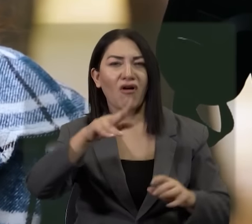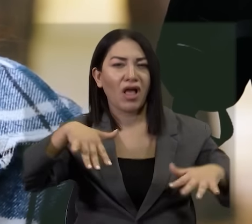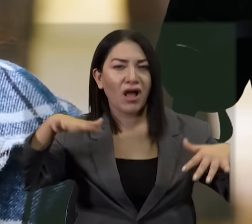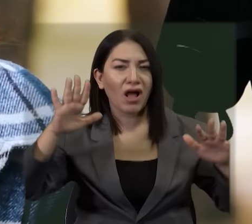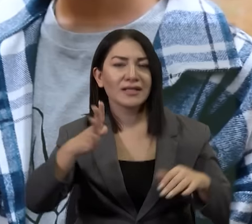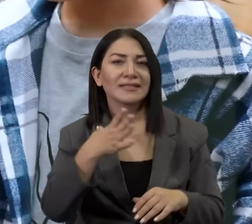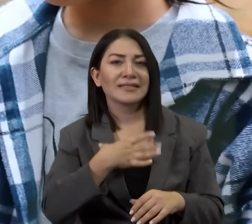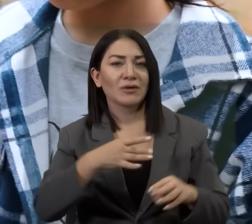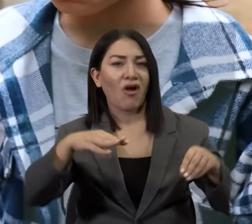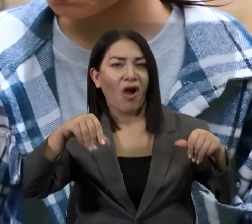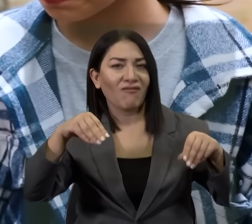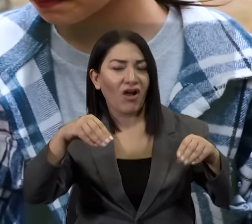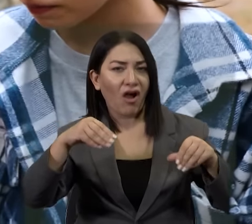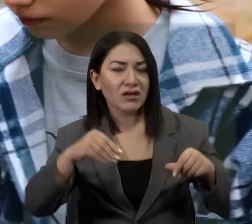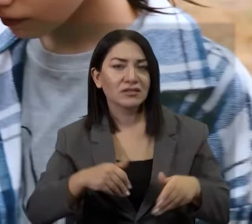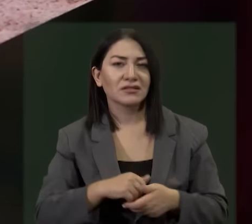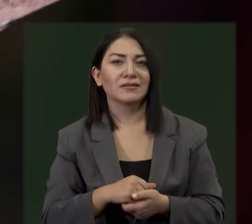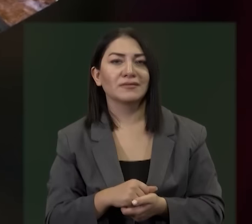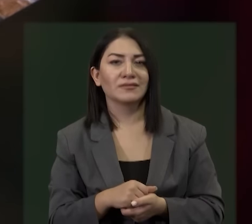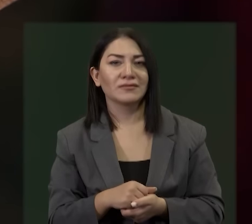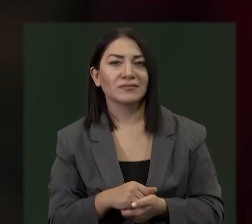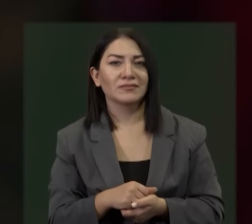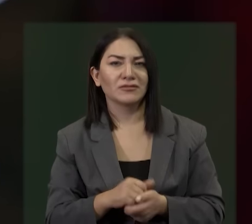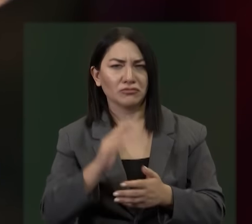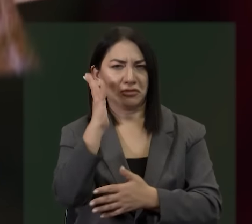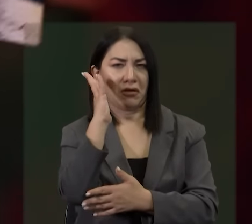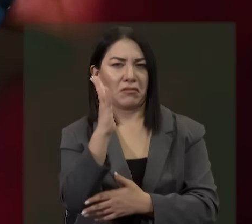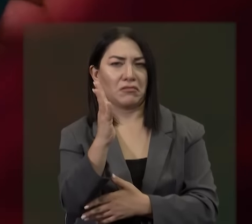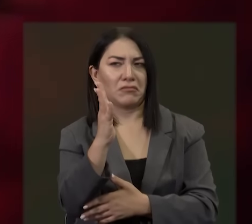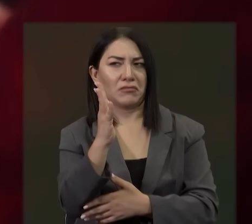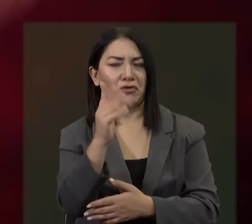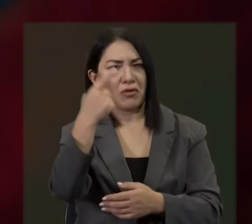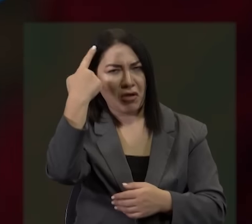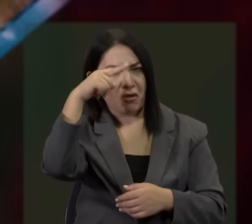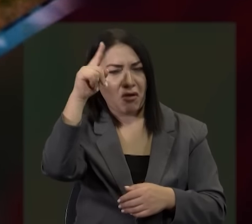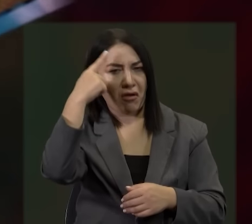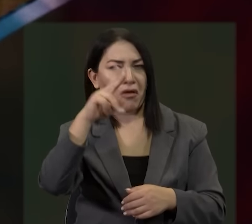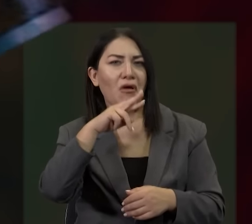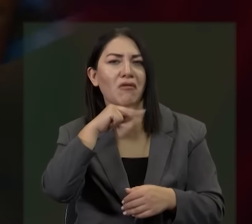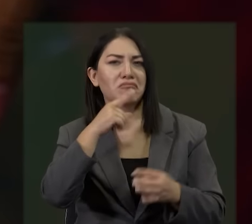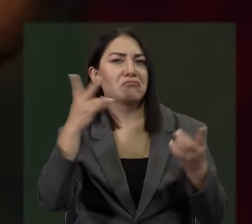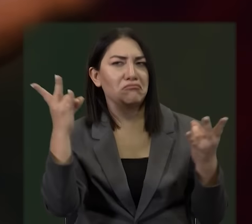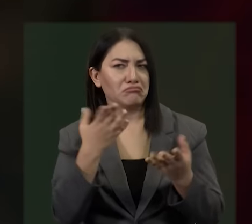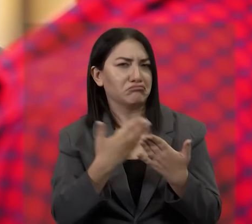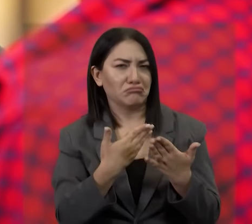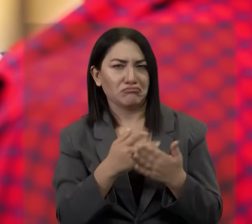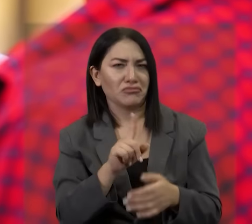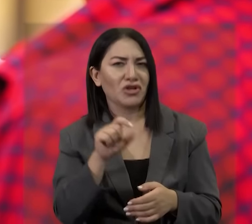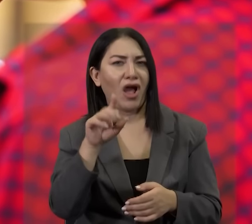Ճայեր, սպիտակ ավազ, ծառ։ Այս ինչ հանելու